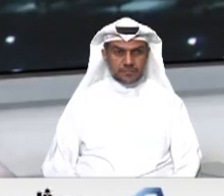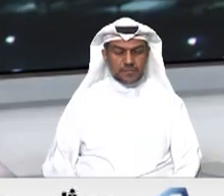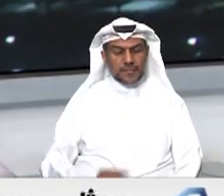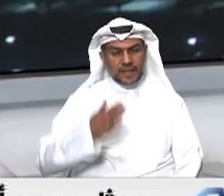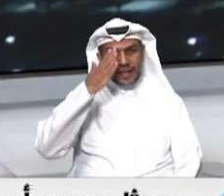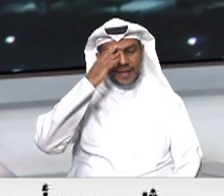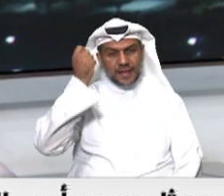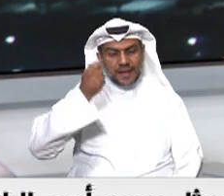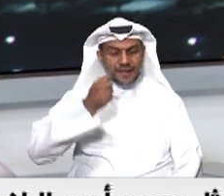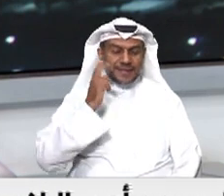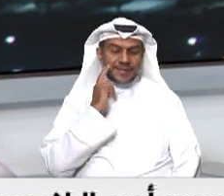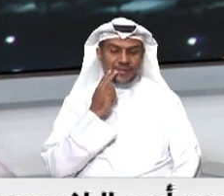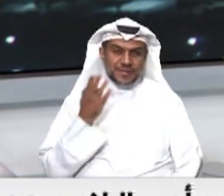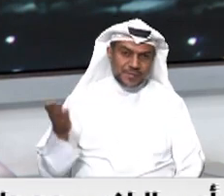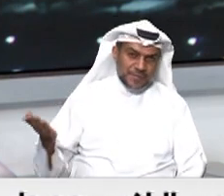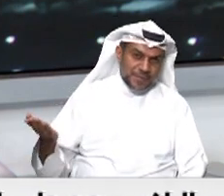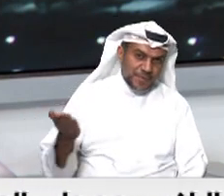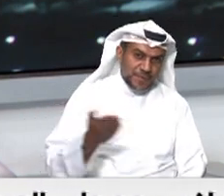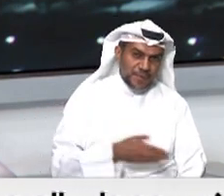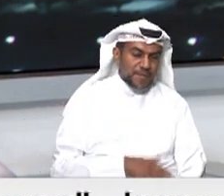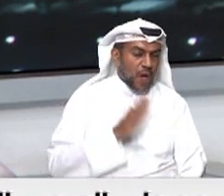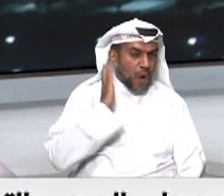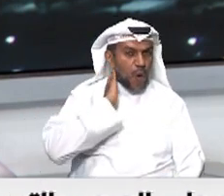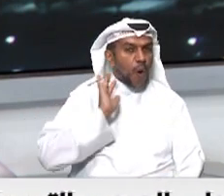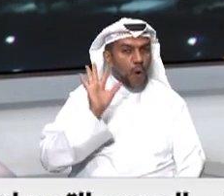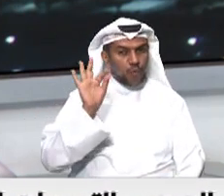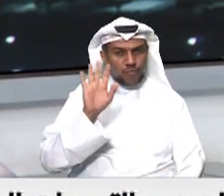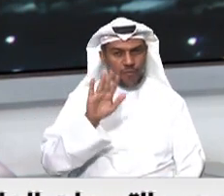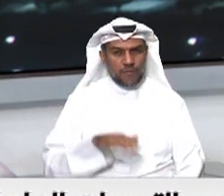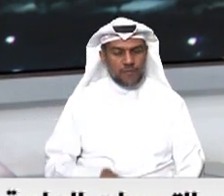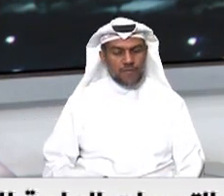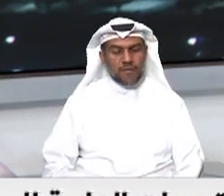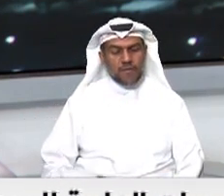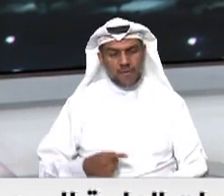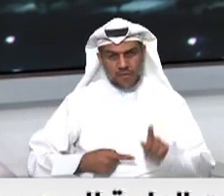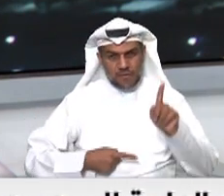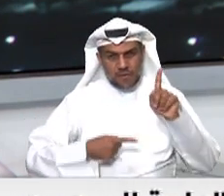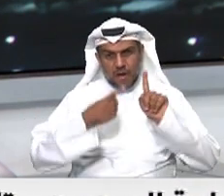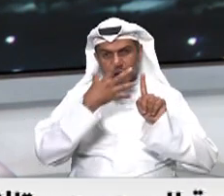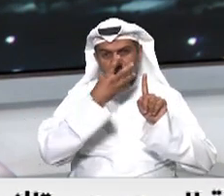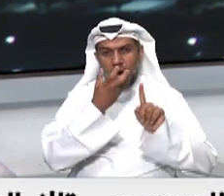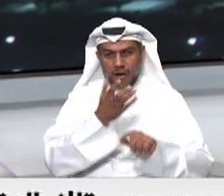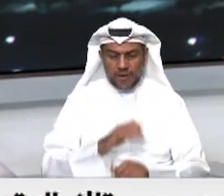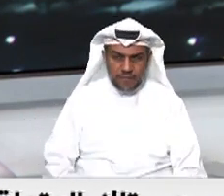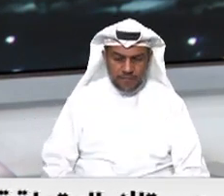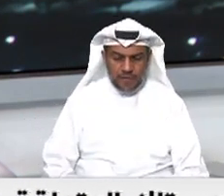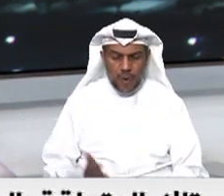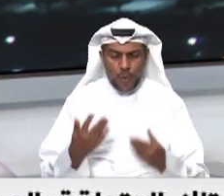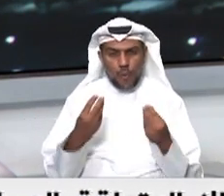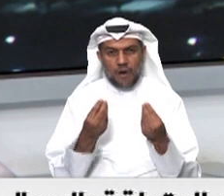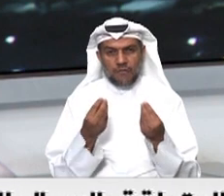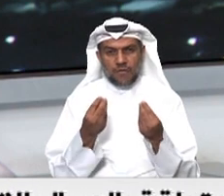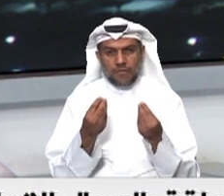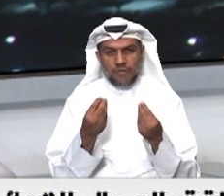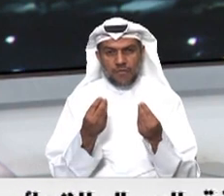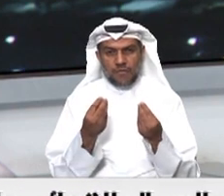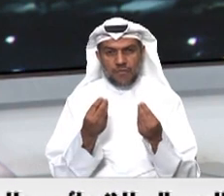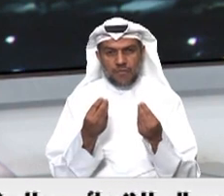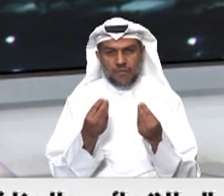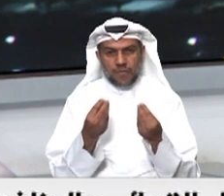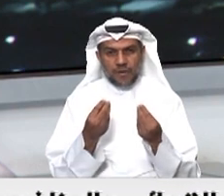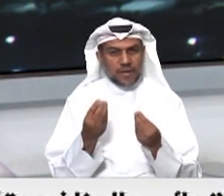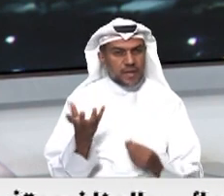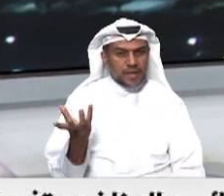السلام عليكم اعزائي المشاهدين اجوائنا رطبه نسبيا وتميل الحراره والرياح جنوبيه شرقيه خفيفه لا معتد السرعه تتراوح